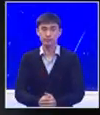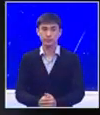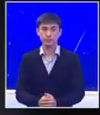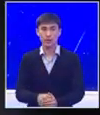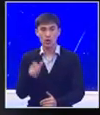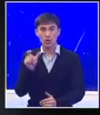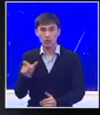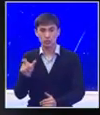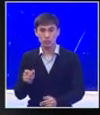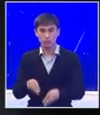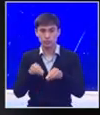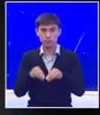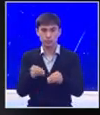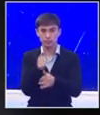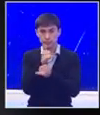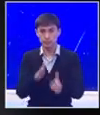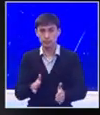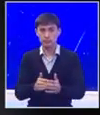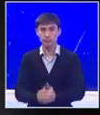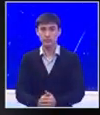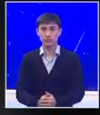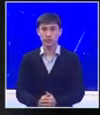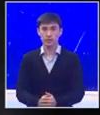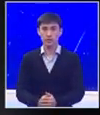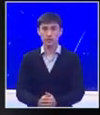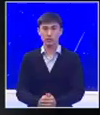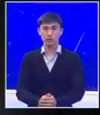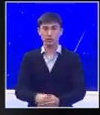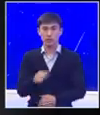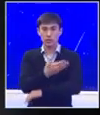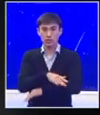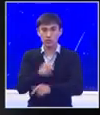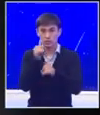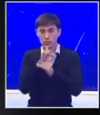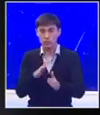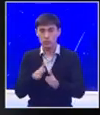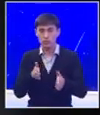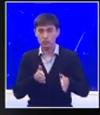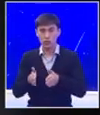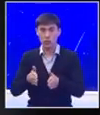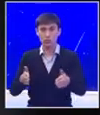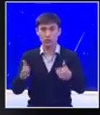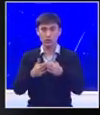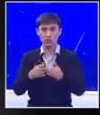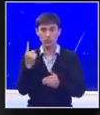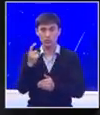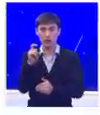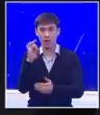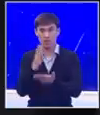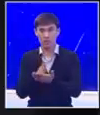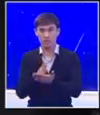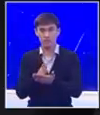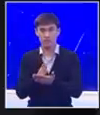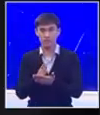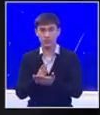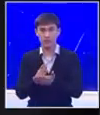Людям пасти не дает, на улицу выходить не дает, на кладбище идти дорогу закрывает. Бір хан бар здесь один.